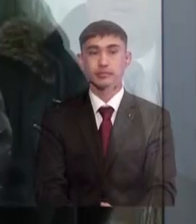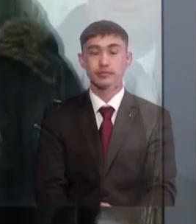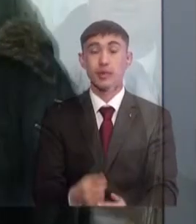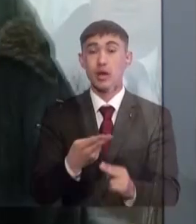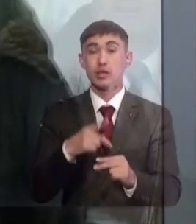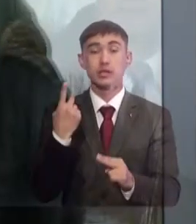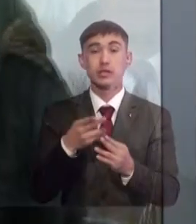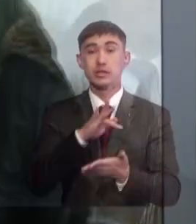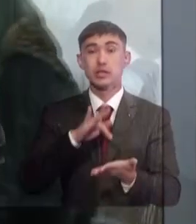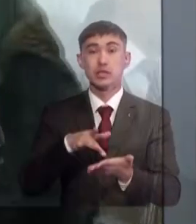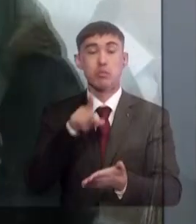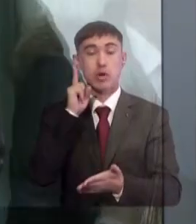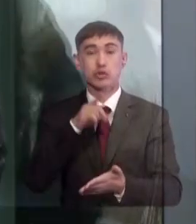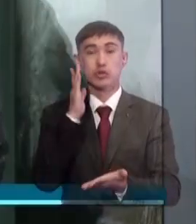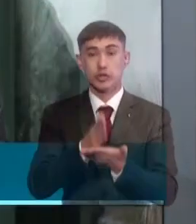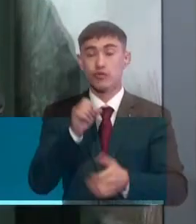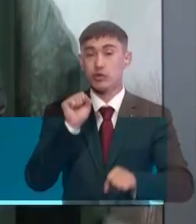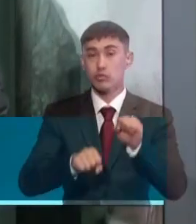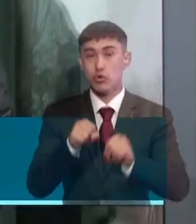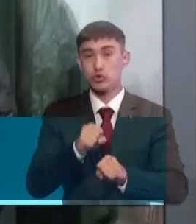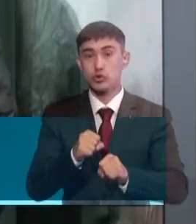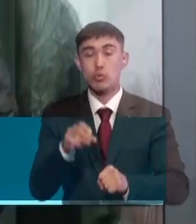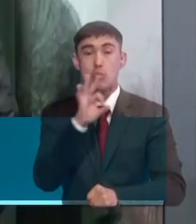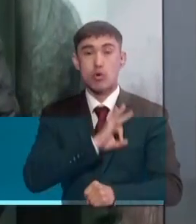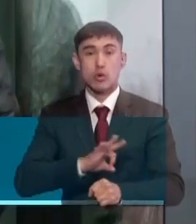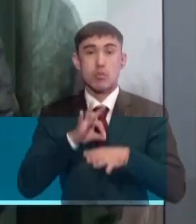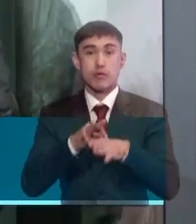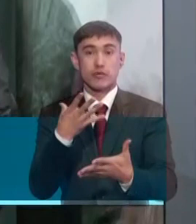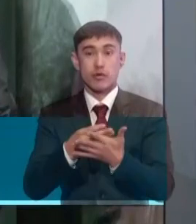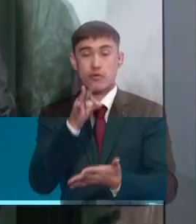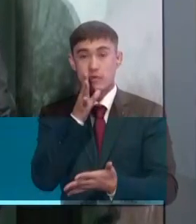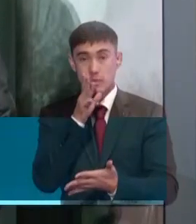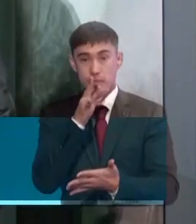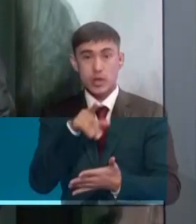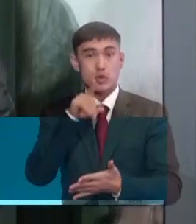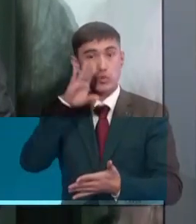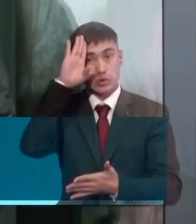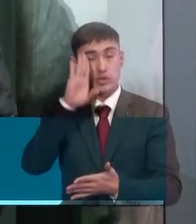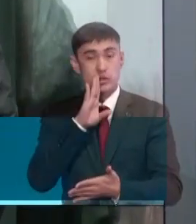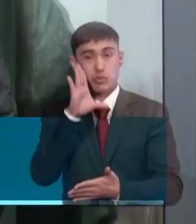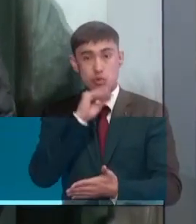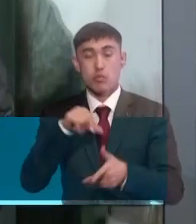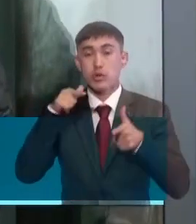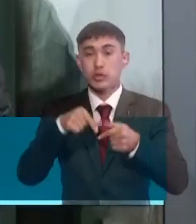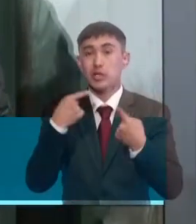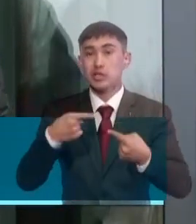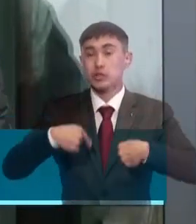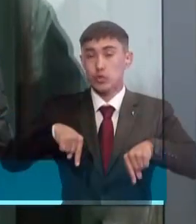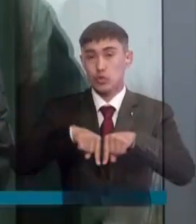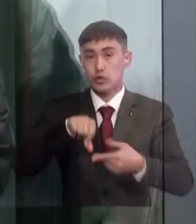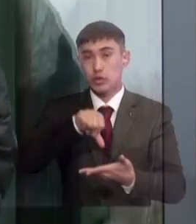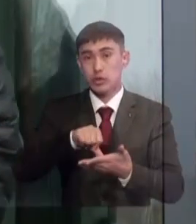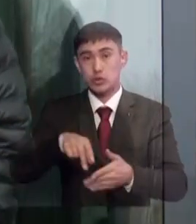Это один из центров, где у молодежи появится возможность с пользой проводить свое время. Здесь юноши и девушки также смогут посещать различные